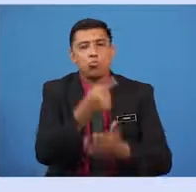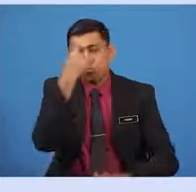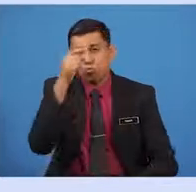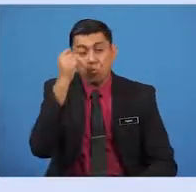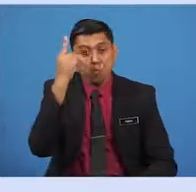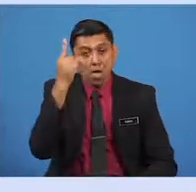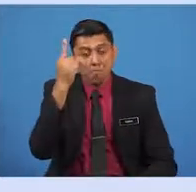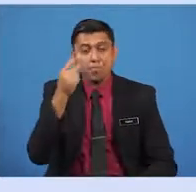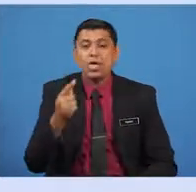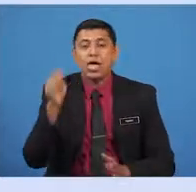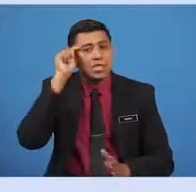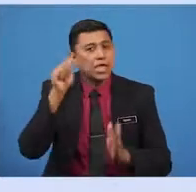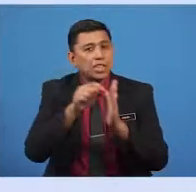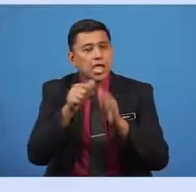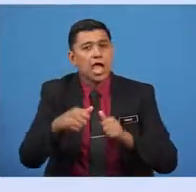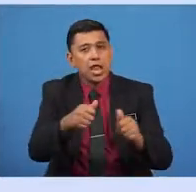carta alir ini.